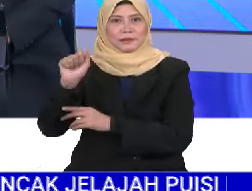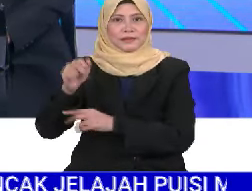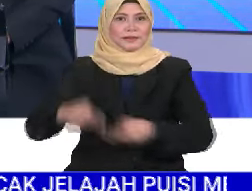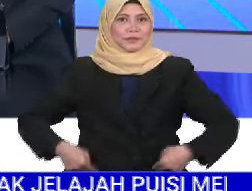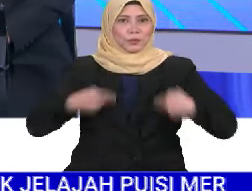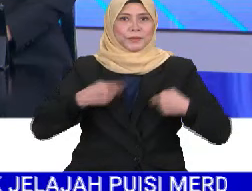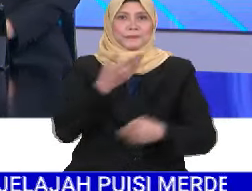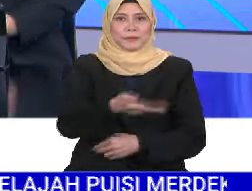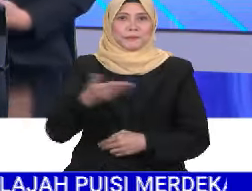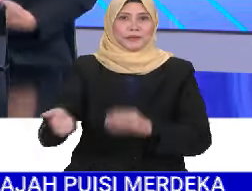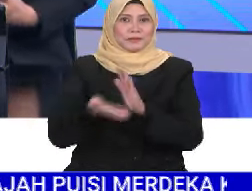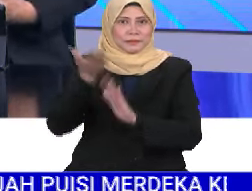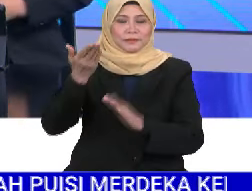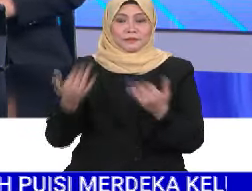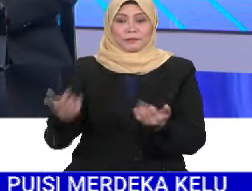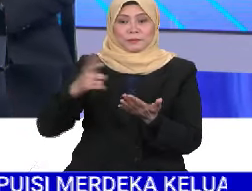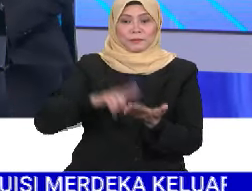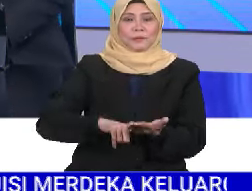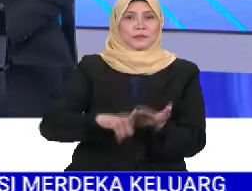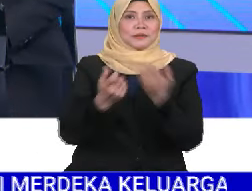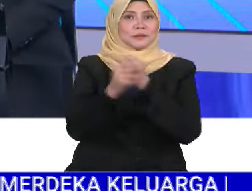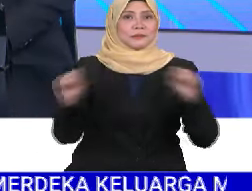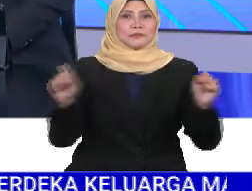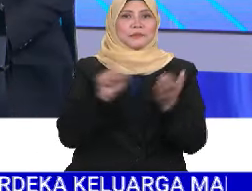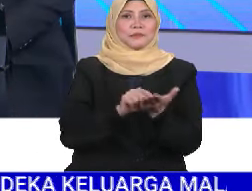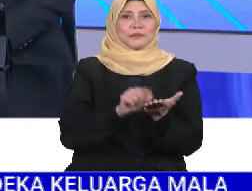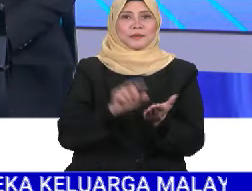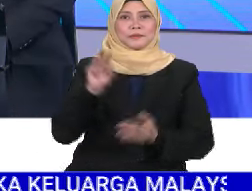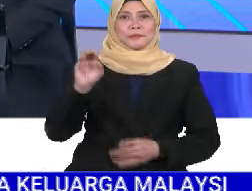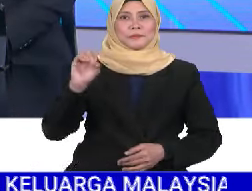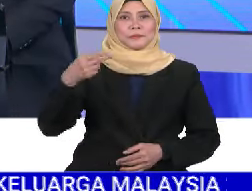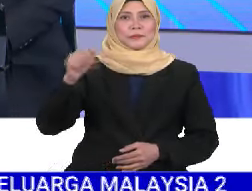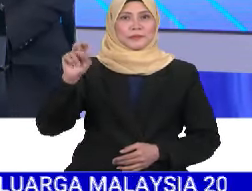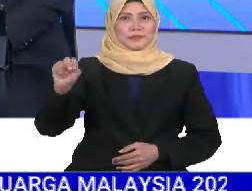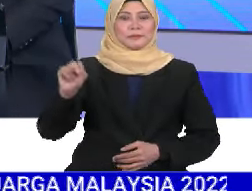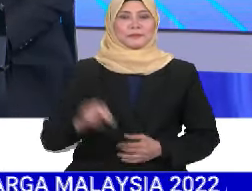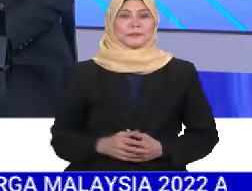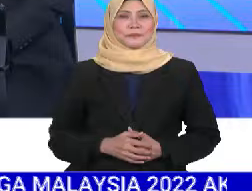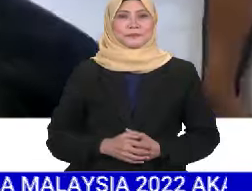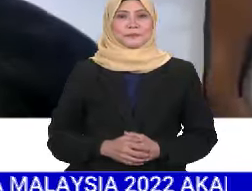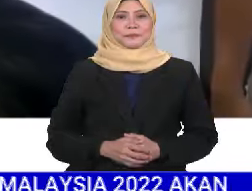inflasi. Kita ikuti laporan disediakan wartawan Mohan Chinasamy.